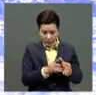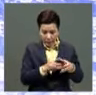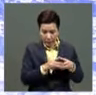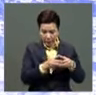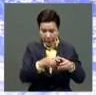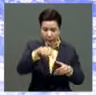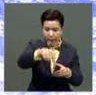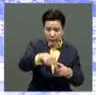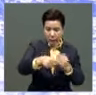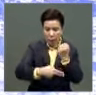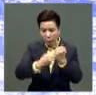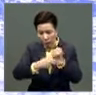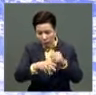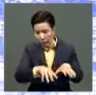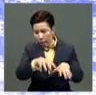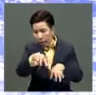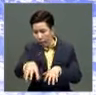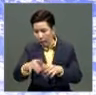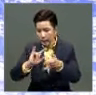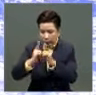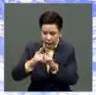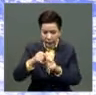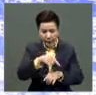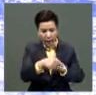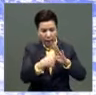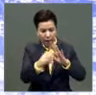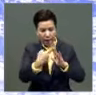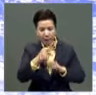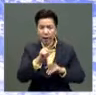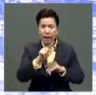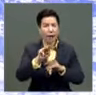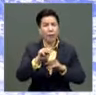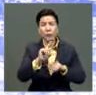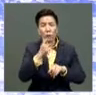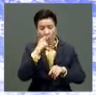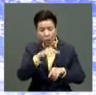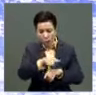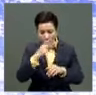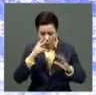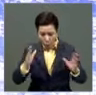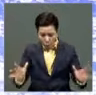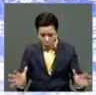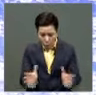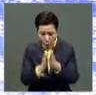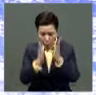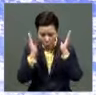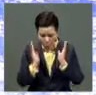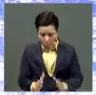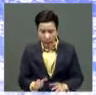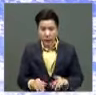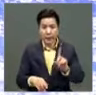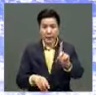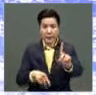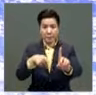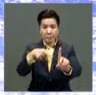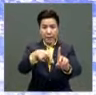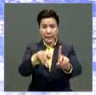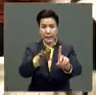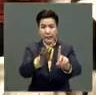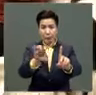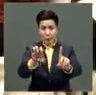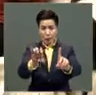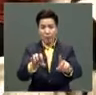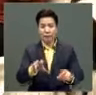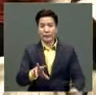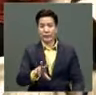างการใช้ไทยชนะเป็นตัวกำกับถึงได้ตัวเลข 1,400 มากับ300กว่ามานะครับเพ